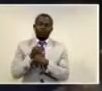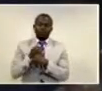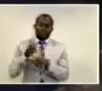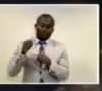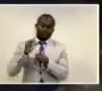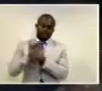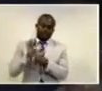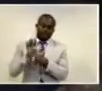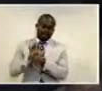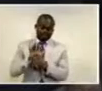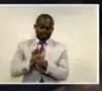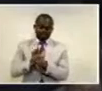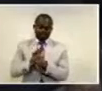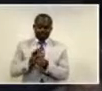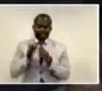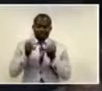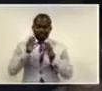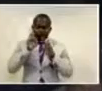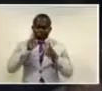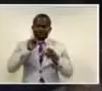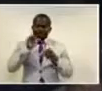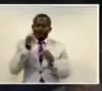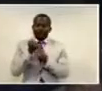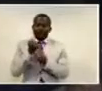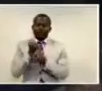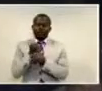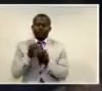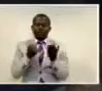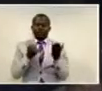kenshi usanga bidakorwa